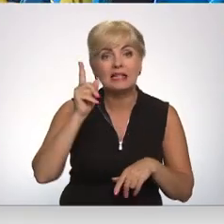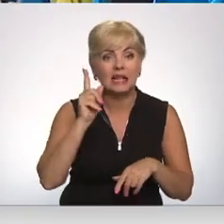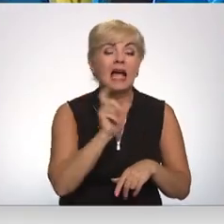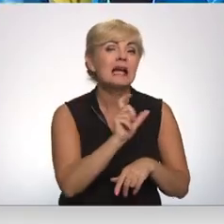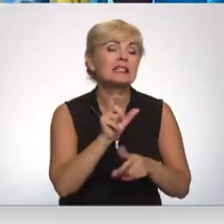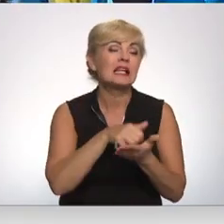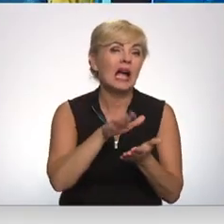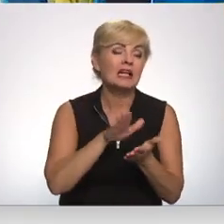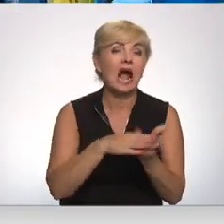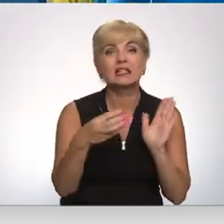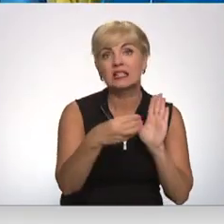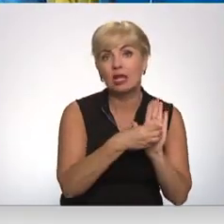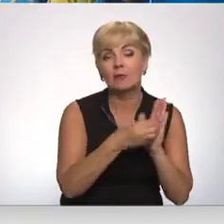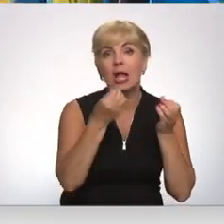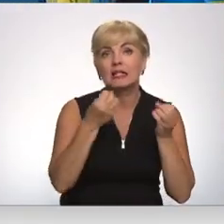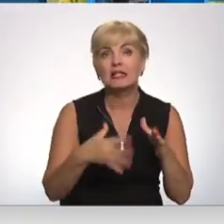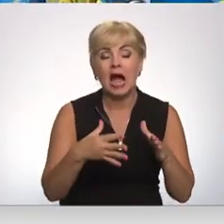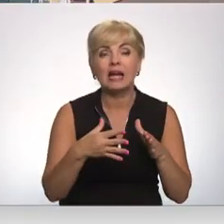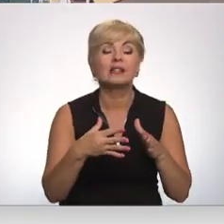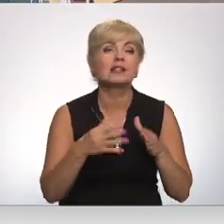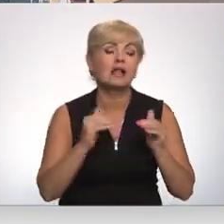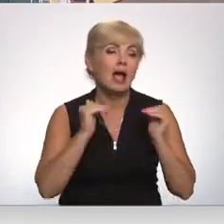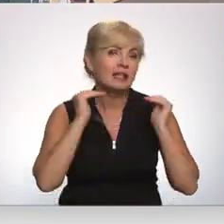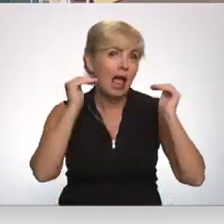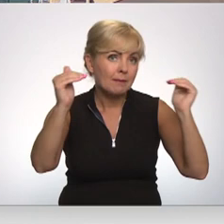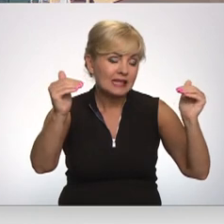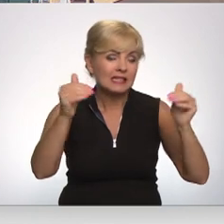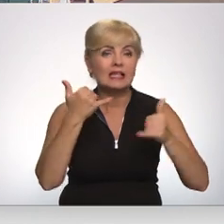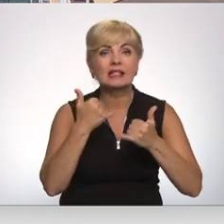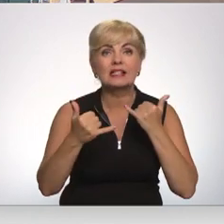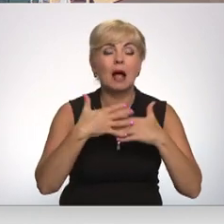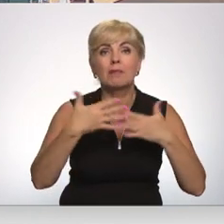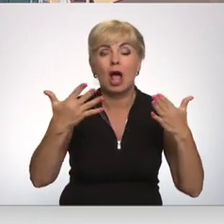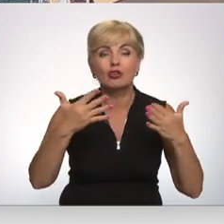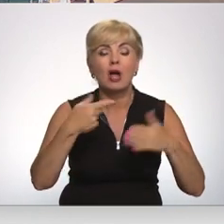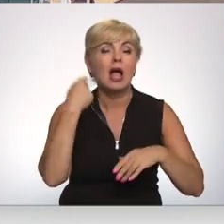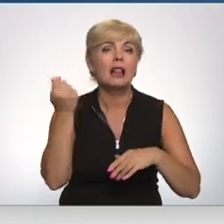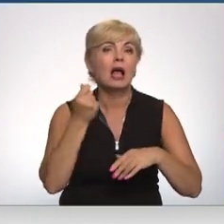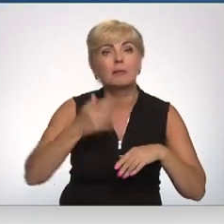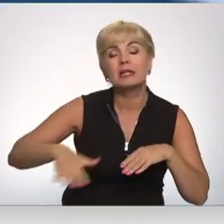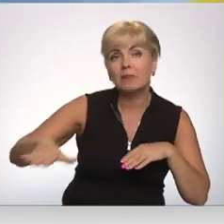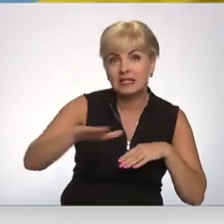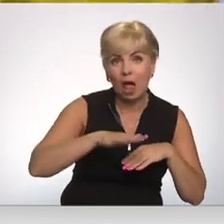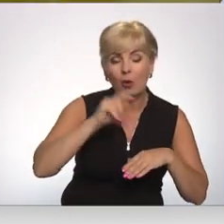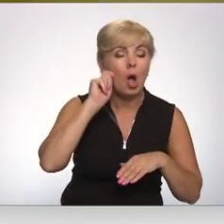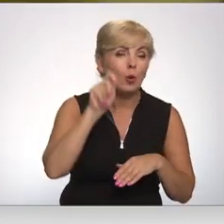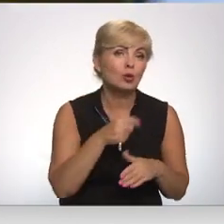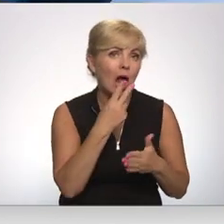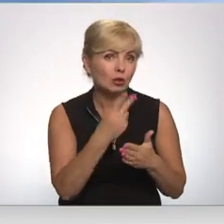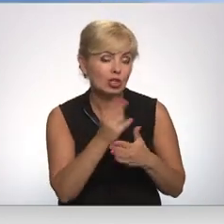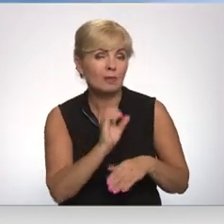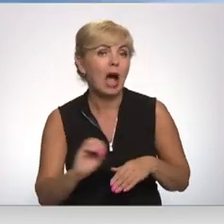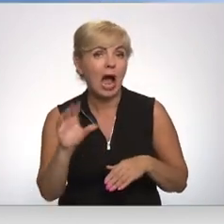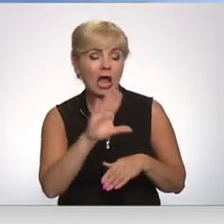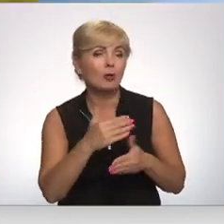Zilā krāsa simbolizē skaidras mierīgas debesis, bet dzeltenā plašos labības laukus. Ukraina uzskata par